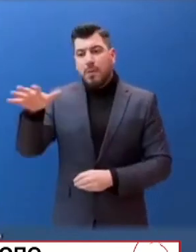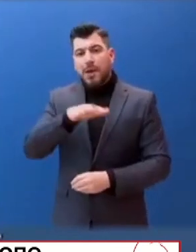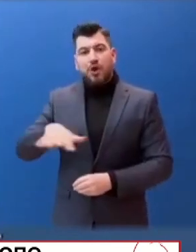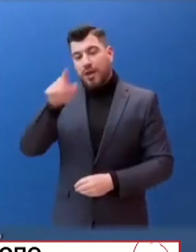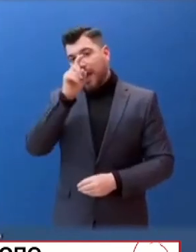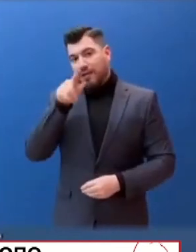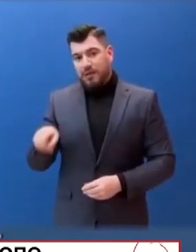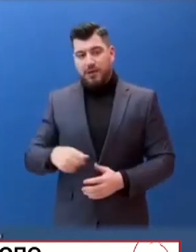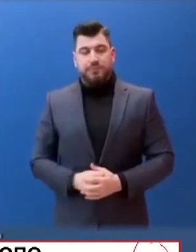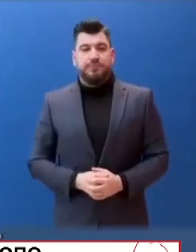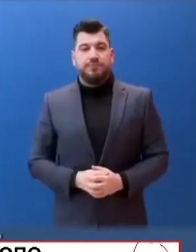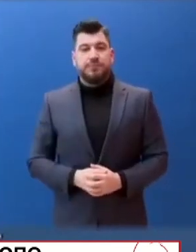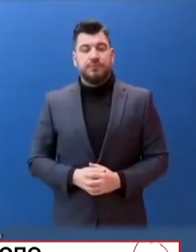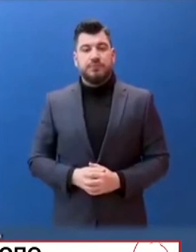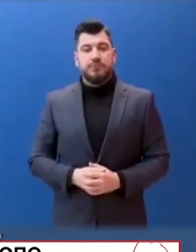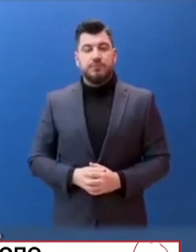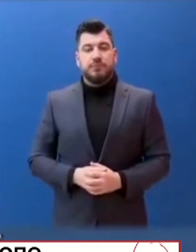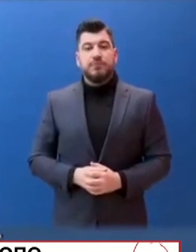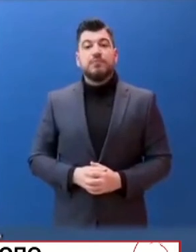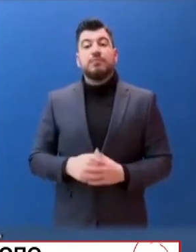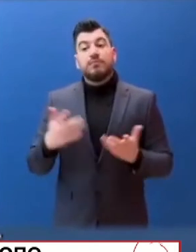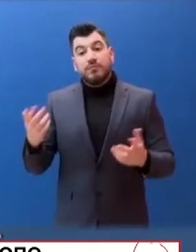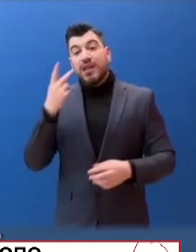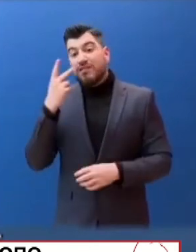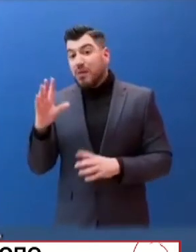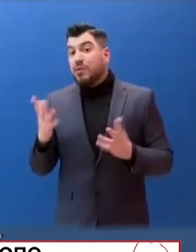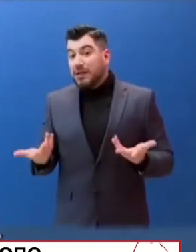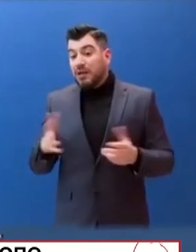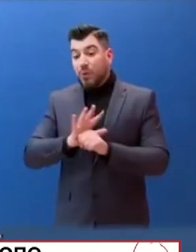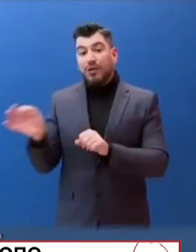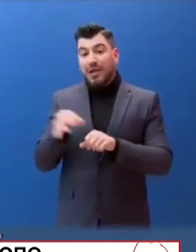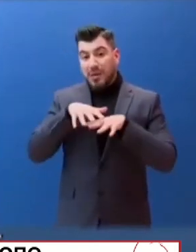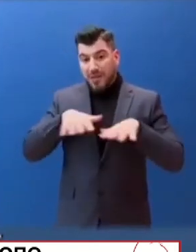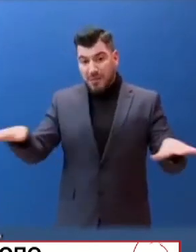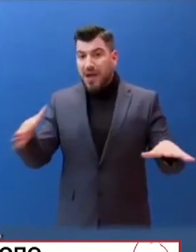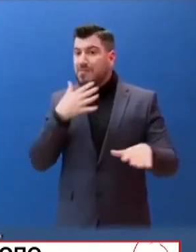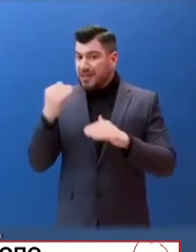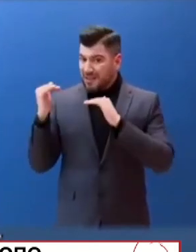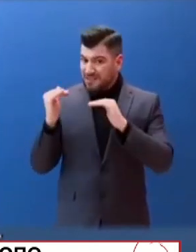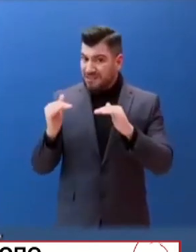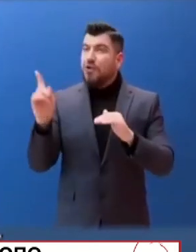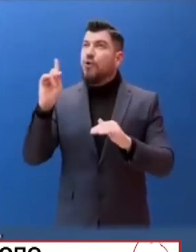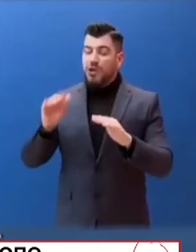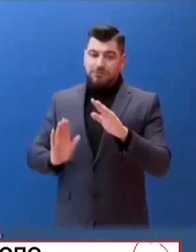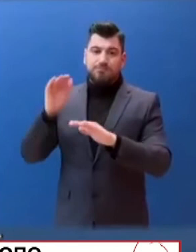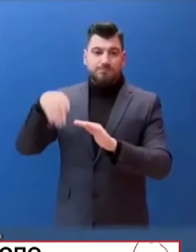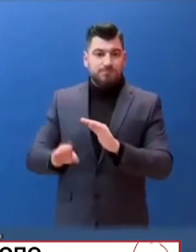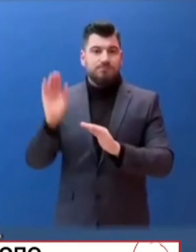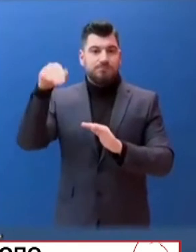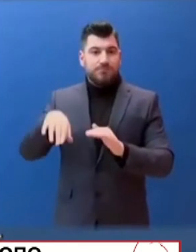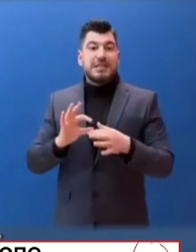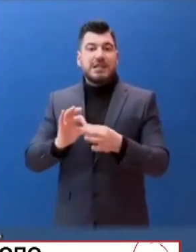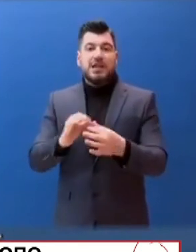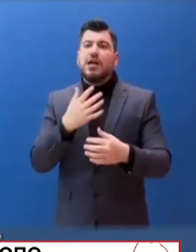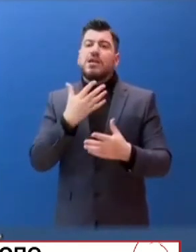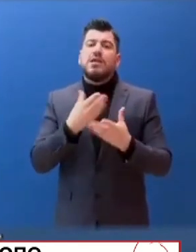Αττική. Είναι προφανές πως η εξέλιξη της πανδημίας είναι δυναμική, καθώς εξαρτάται από πολλούς